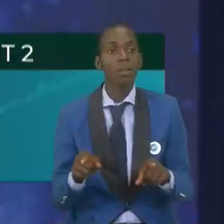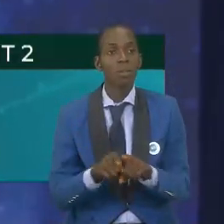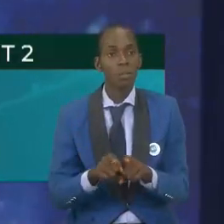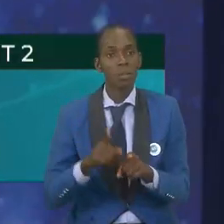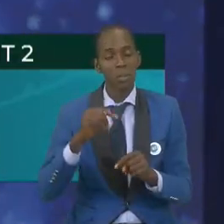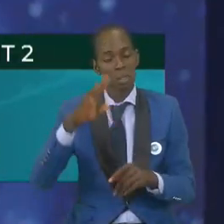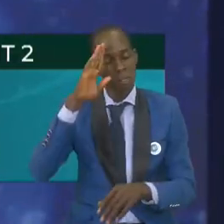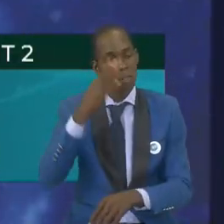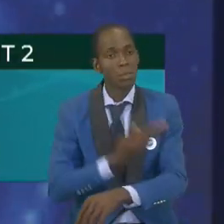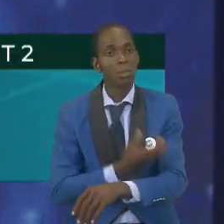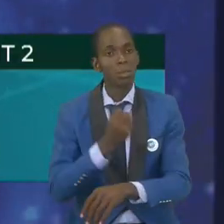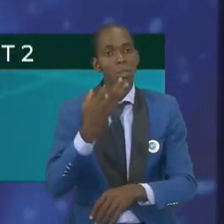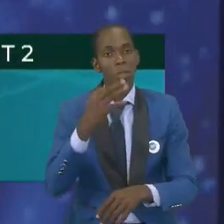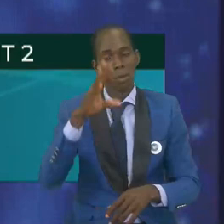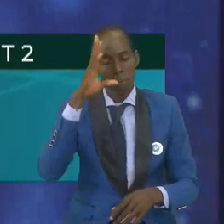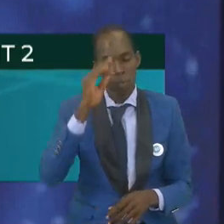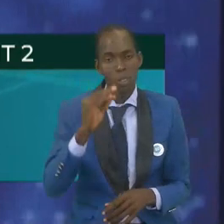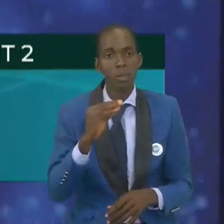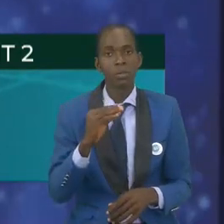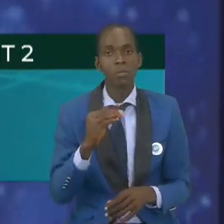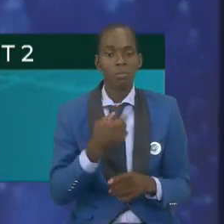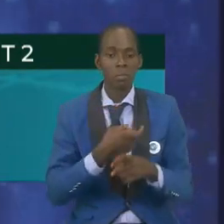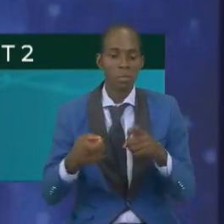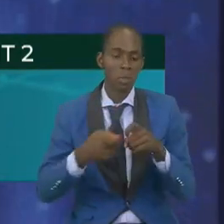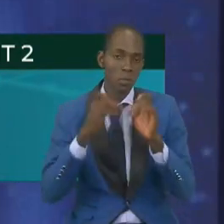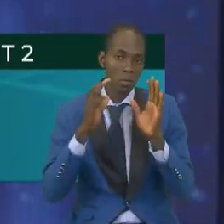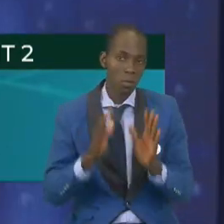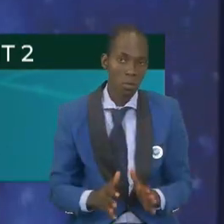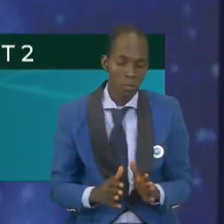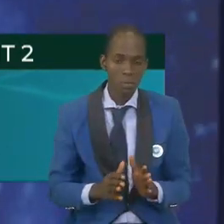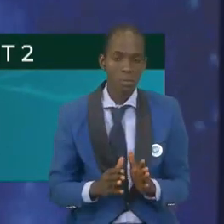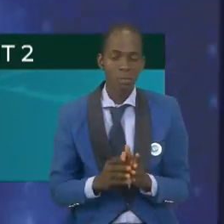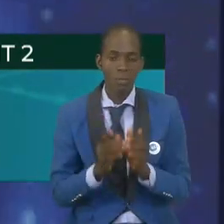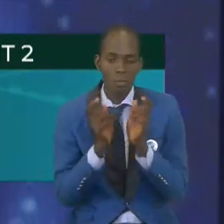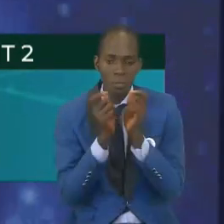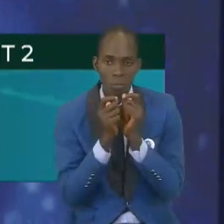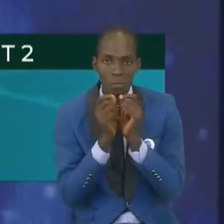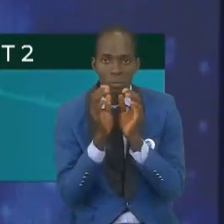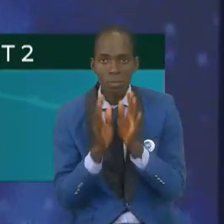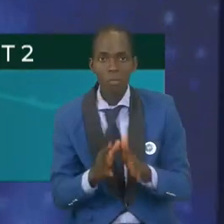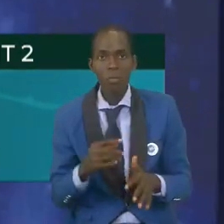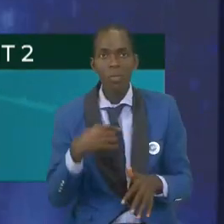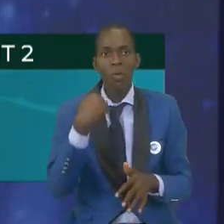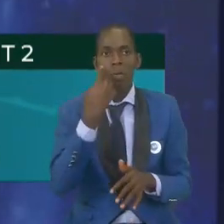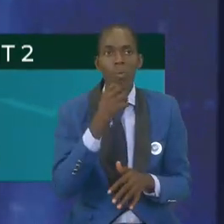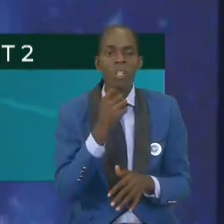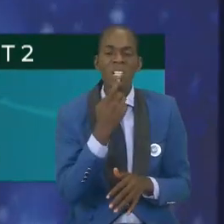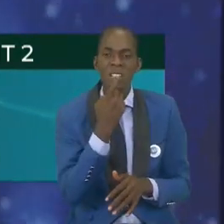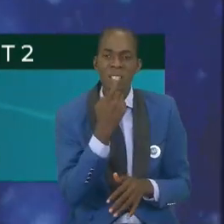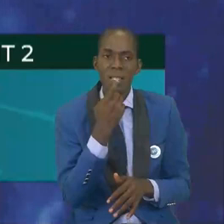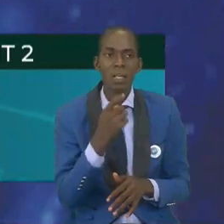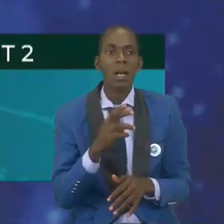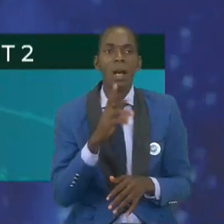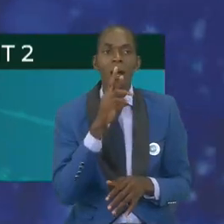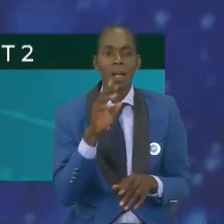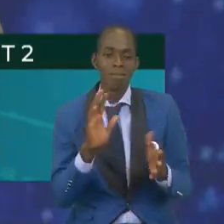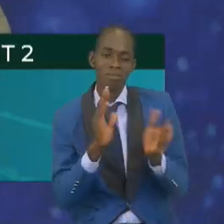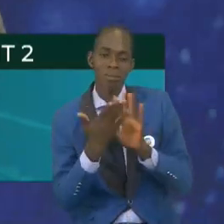la flamme, au milieu d'hommes qui ont pour dents la lance et les flèches,